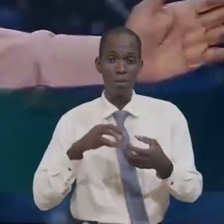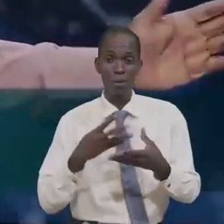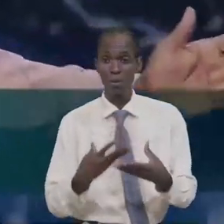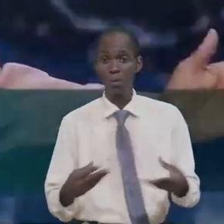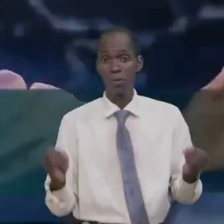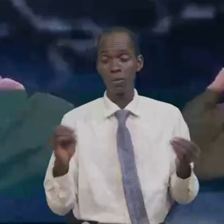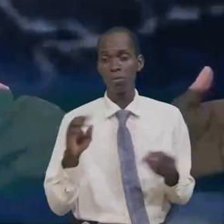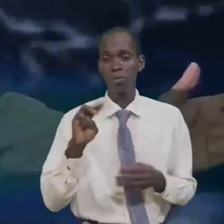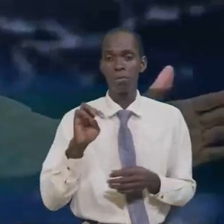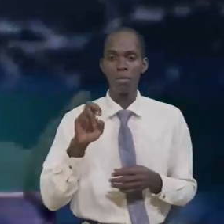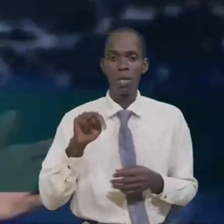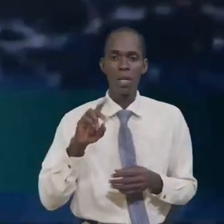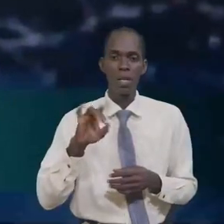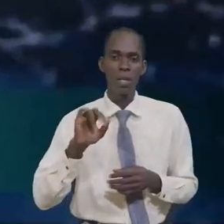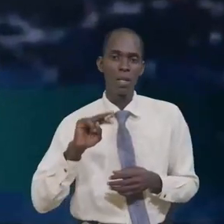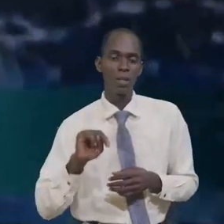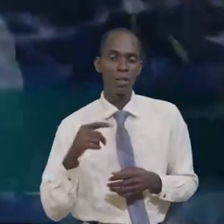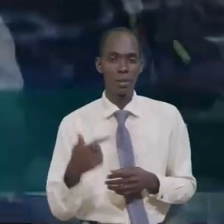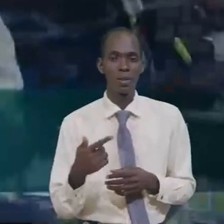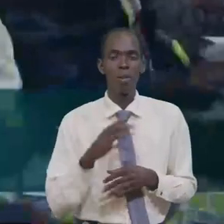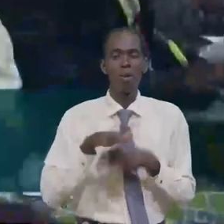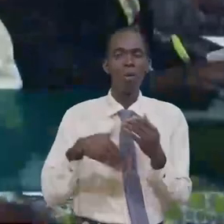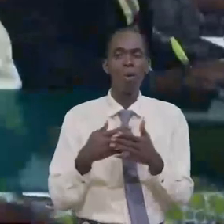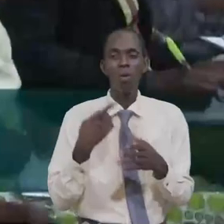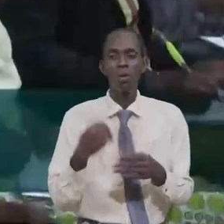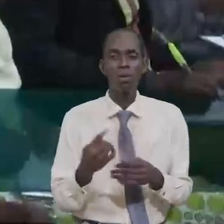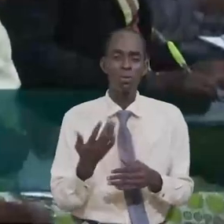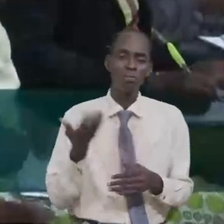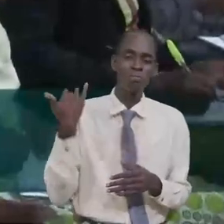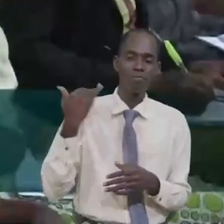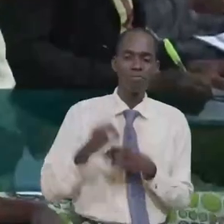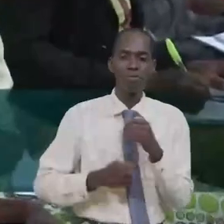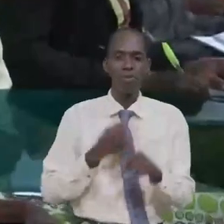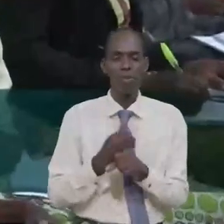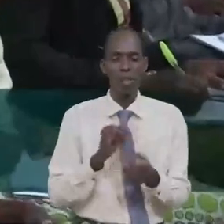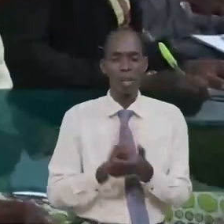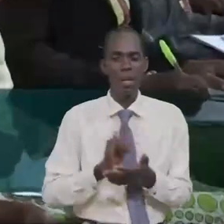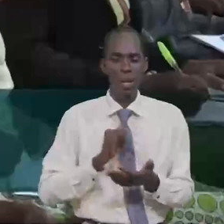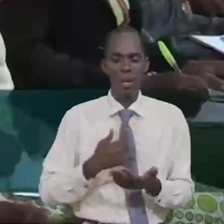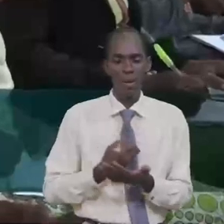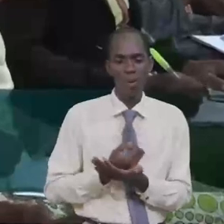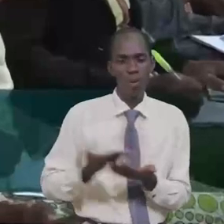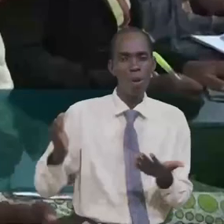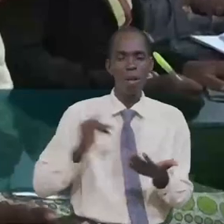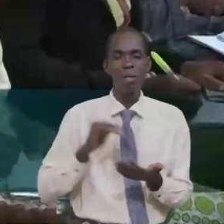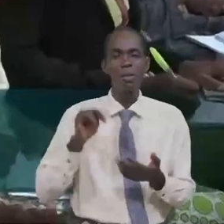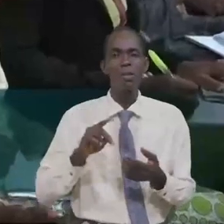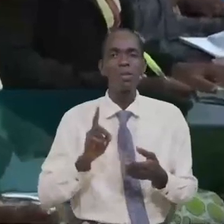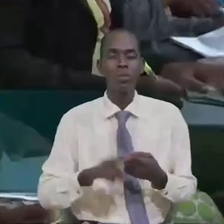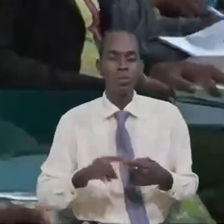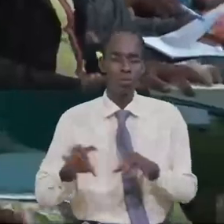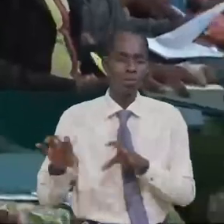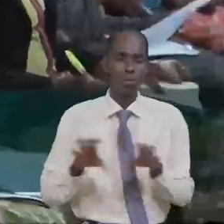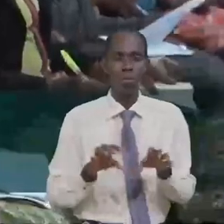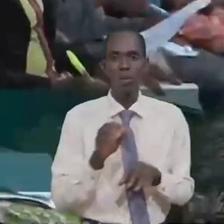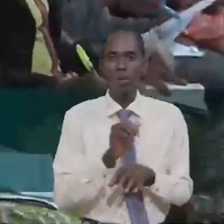années de ma vie passée que j'ai gaspillé j'avais besoin de de faire des cours de